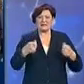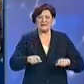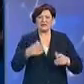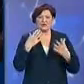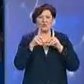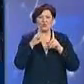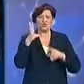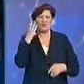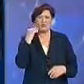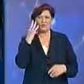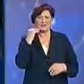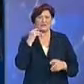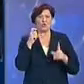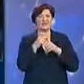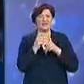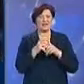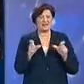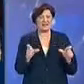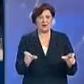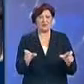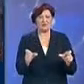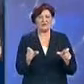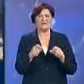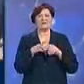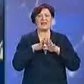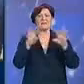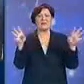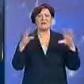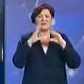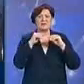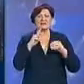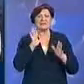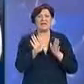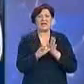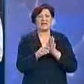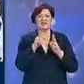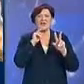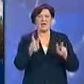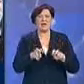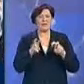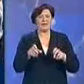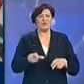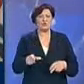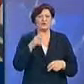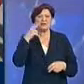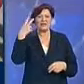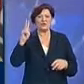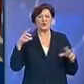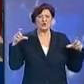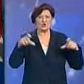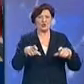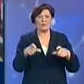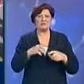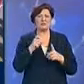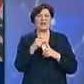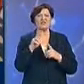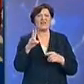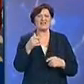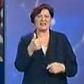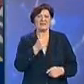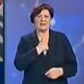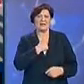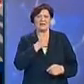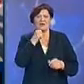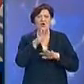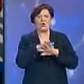konvenciji u Novom Sadu da će Dveri zaustaviti medijski mrak, izbornu krađu, stranočku pljačku i stranu okupaciju. Zato su Dveri jedini garant